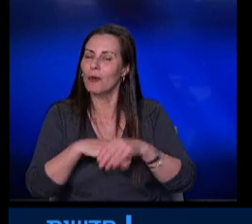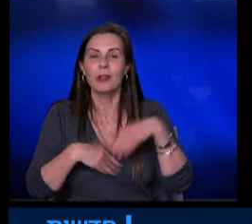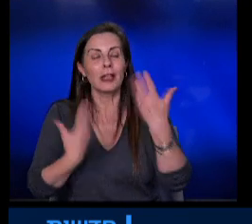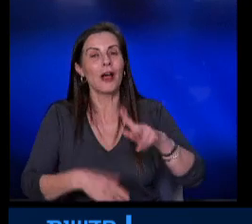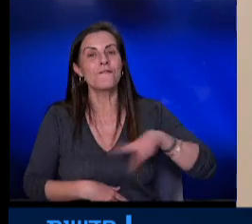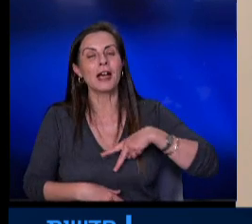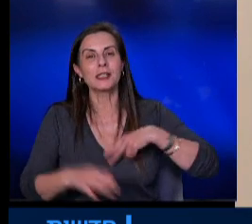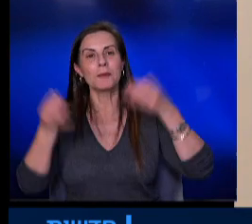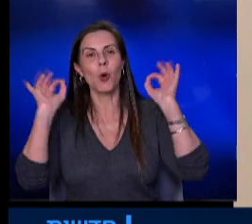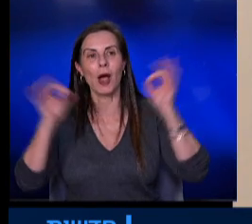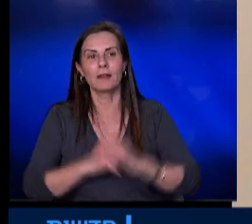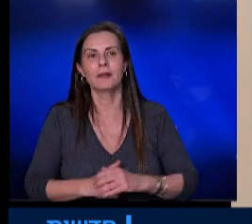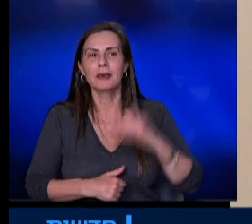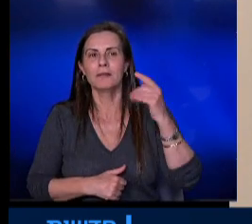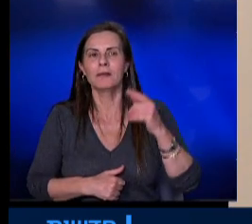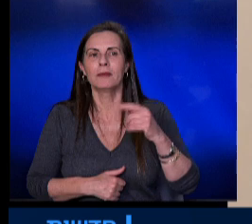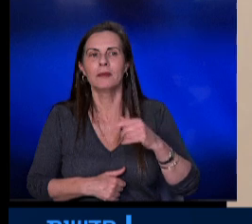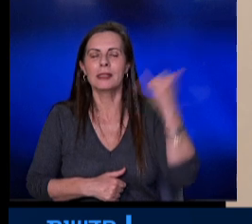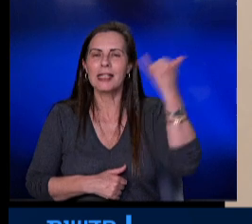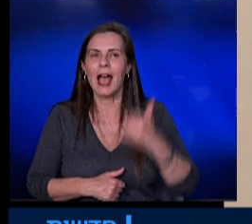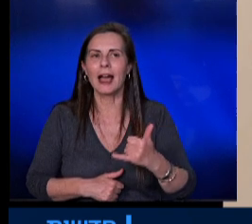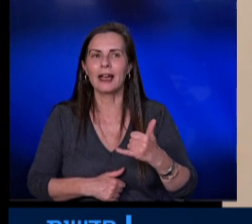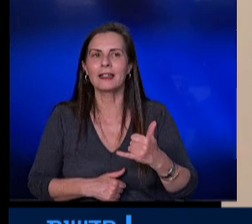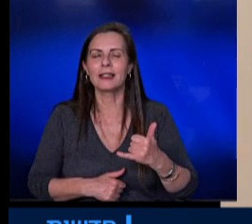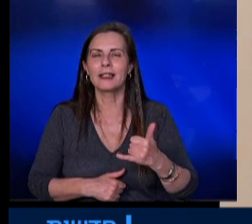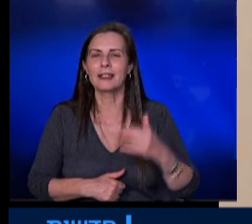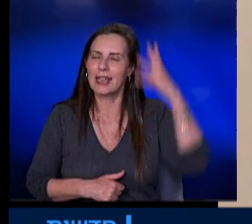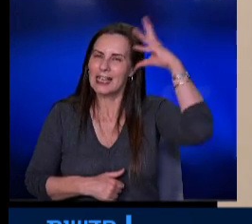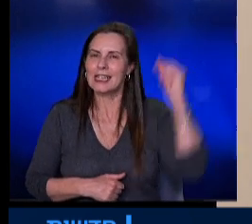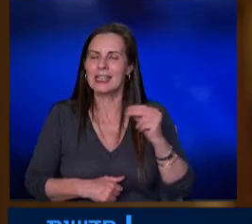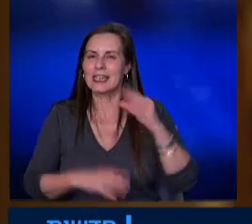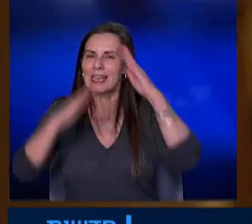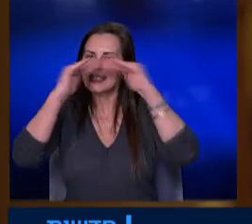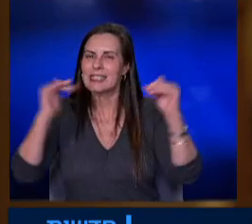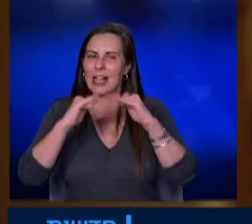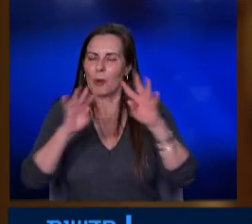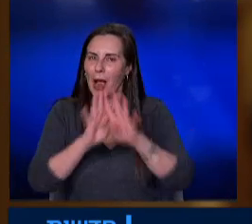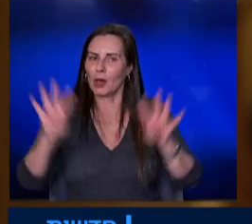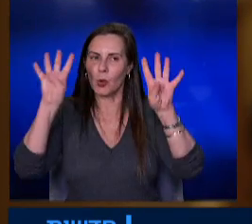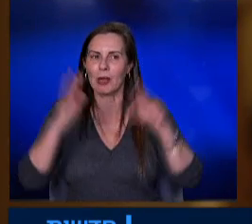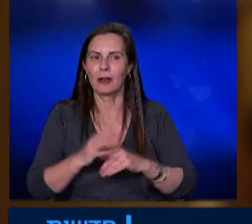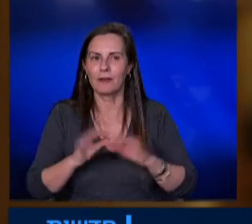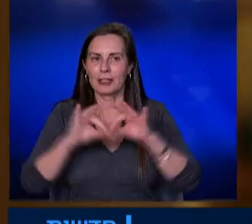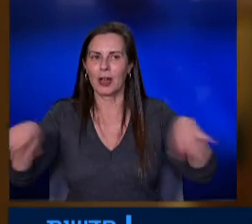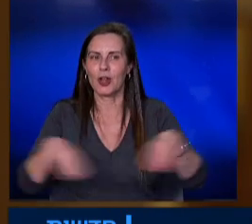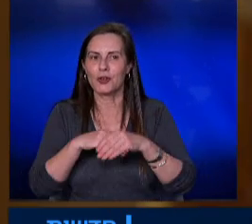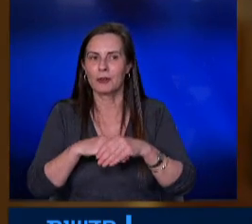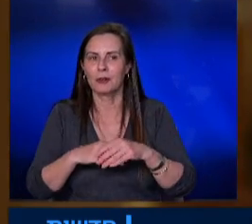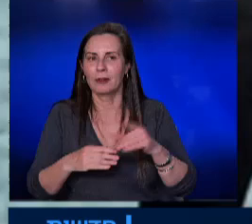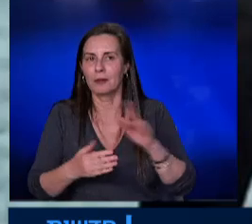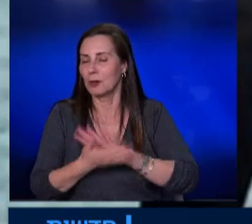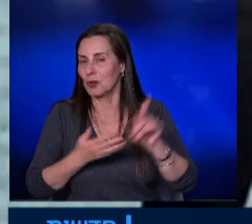בפרס מיוחד. ביירתי את סנטה קלאוס במסגד, מחזיק חנוכיה, מאז פרץ השלום. שלום פשוט לא